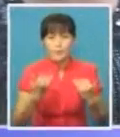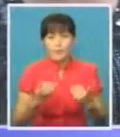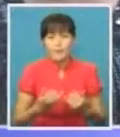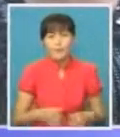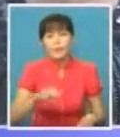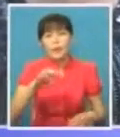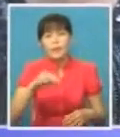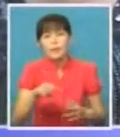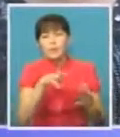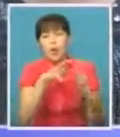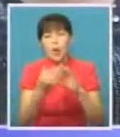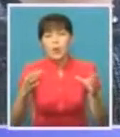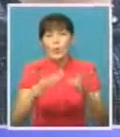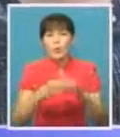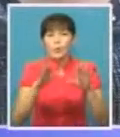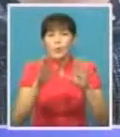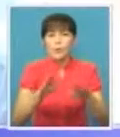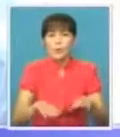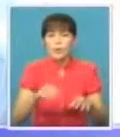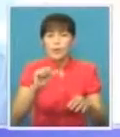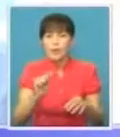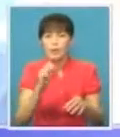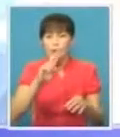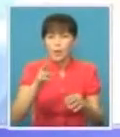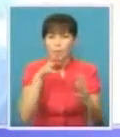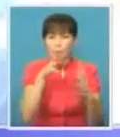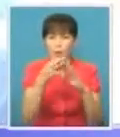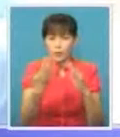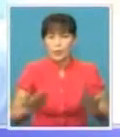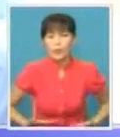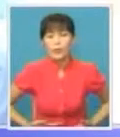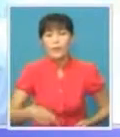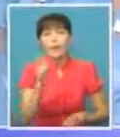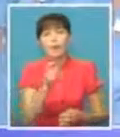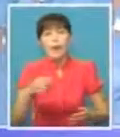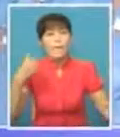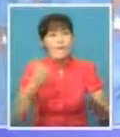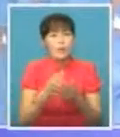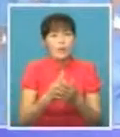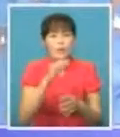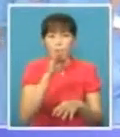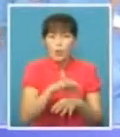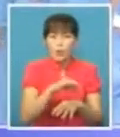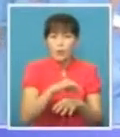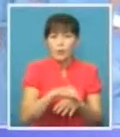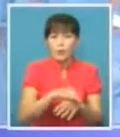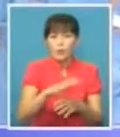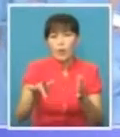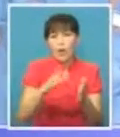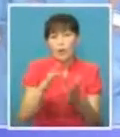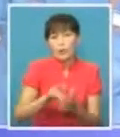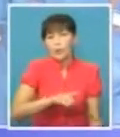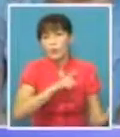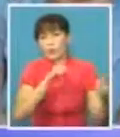Ал Тастұмсық ауылдық округінде орналасқан Амангелді және Қабанбай ауылдарында тұратын тұрғындарда бұған дейін сырқаты сыр бере қалса, аудан